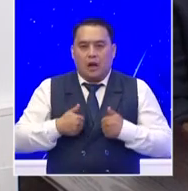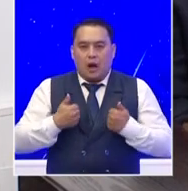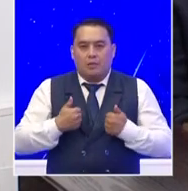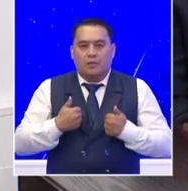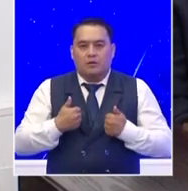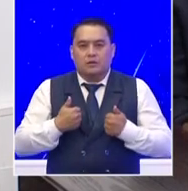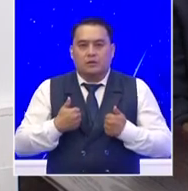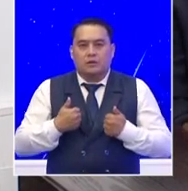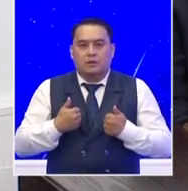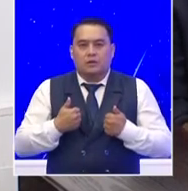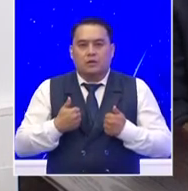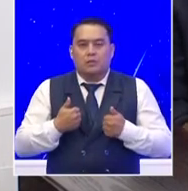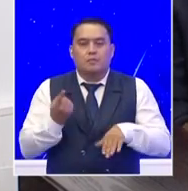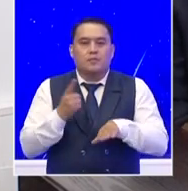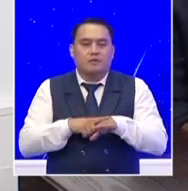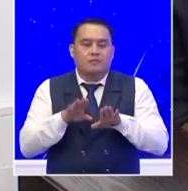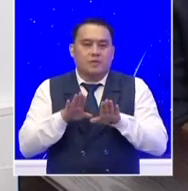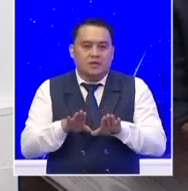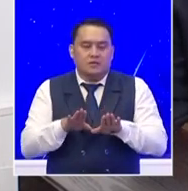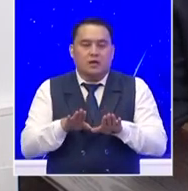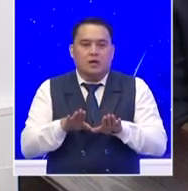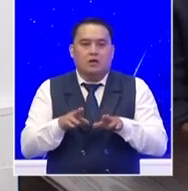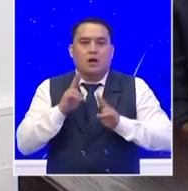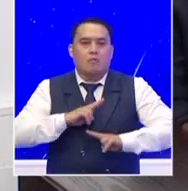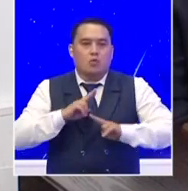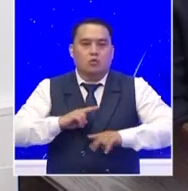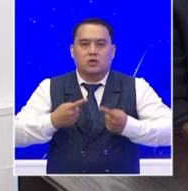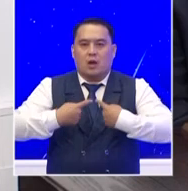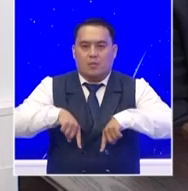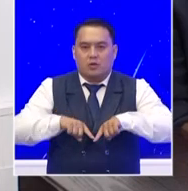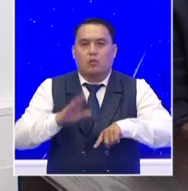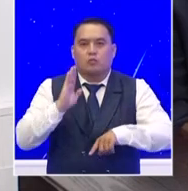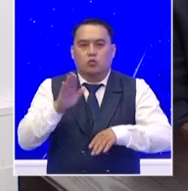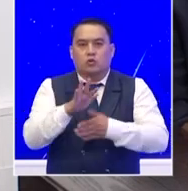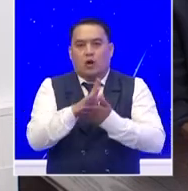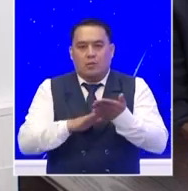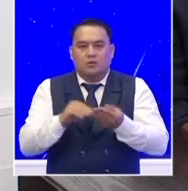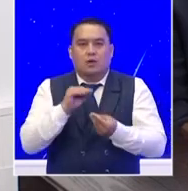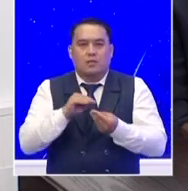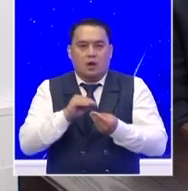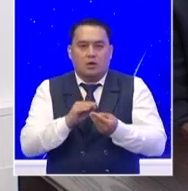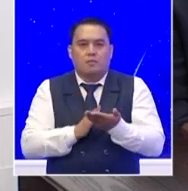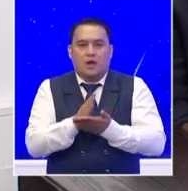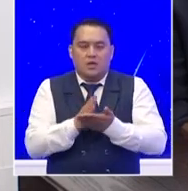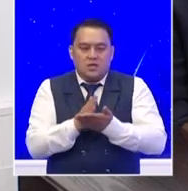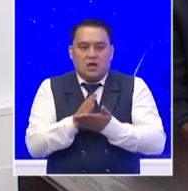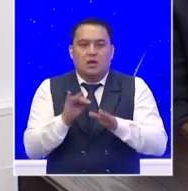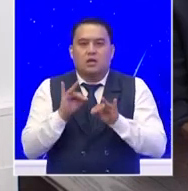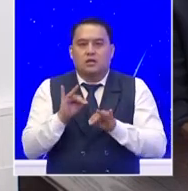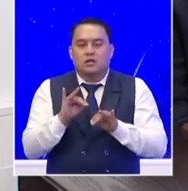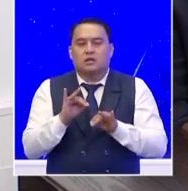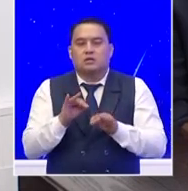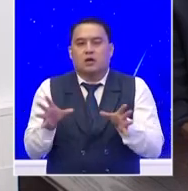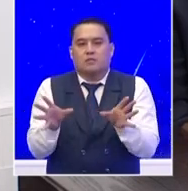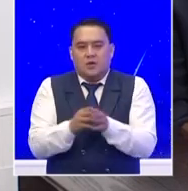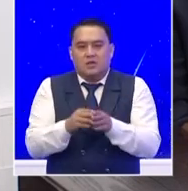уровень держать в лидирующих позициях. Работа департамента, в принципе, будет продолжена такая же, как и раньше политика, как и власть. Совместно